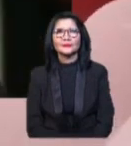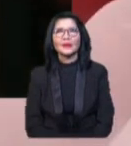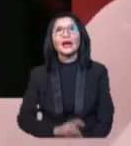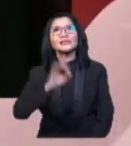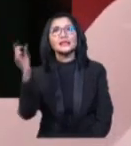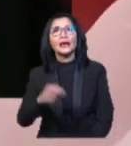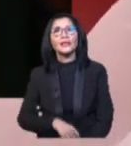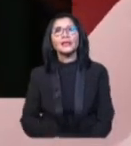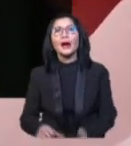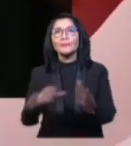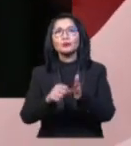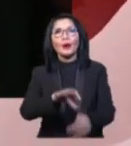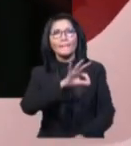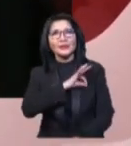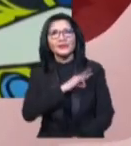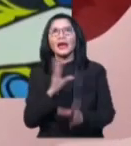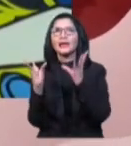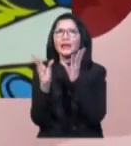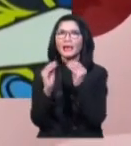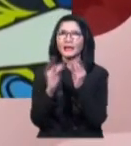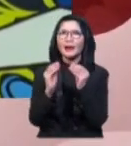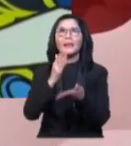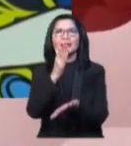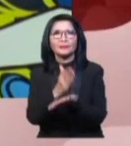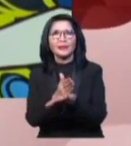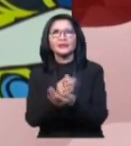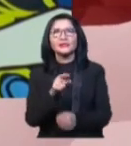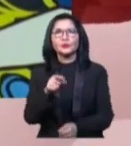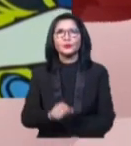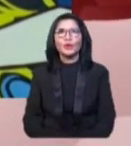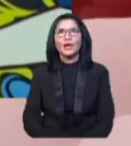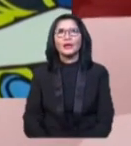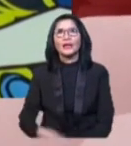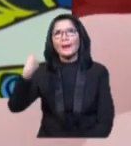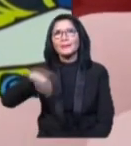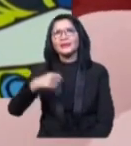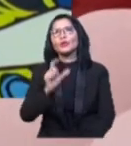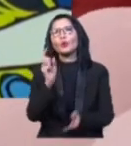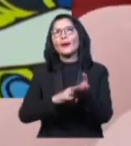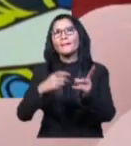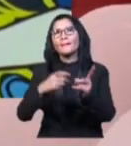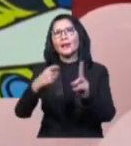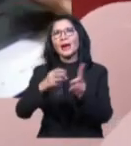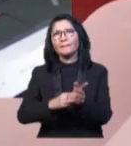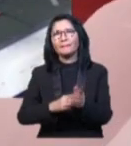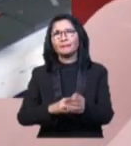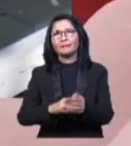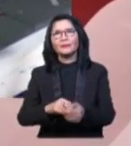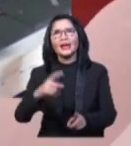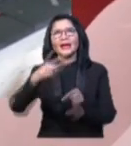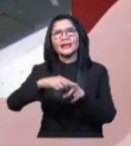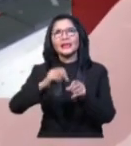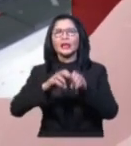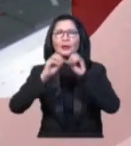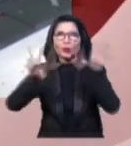Tidak hanya Banpres produktif, dalam rapat terbatas 10 Juli 2021, Menteri Koperasi dan UKM Teten Mas Duki